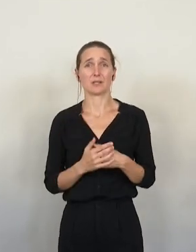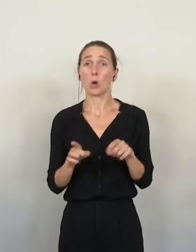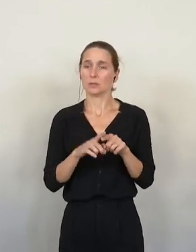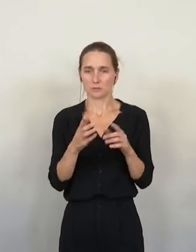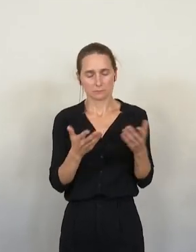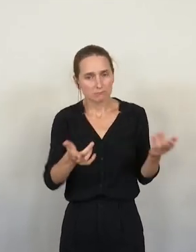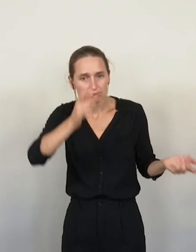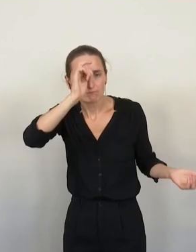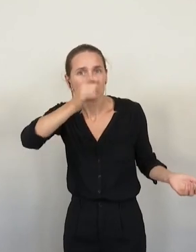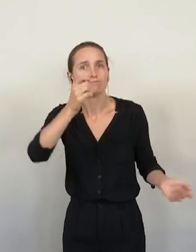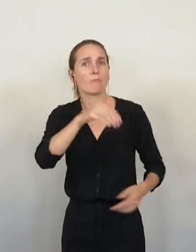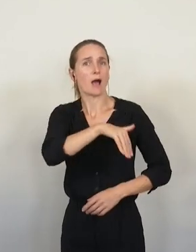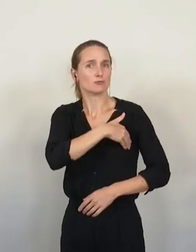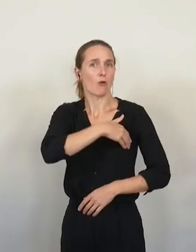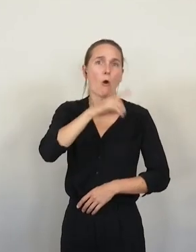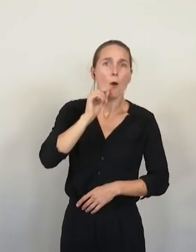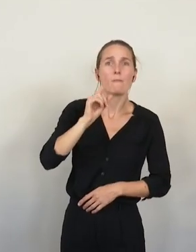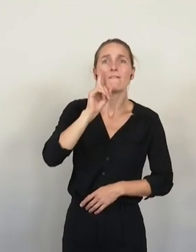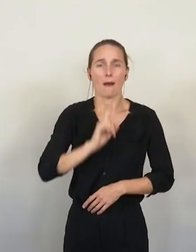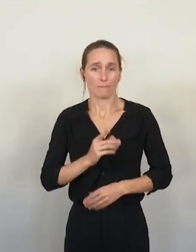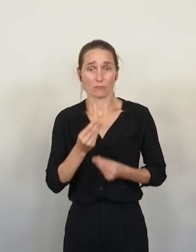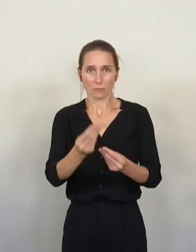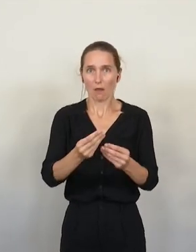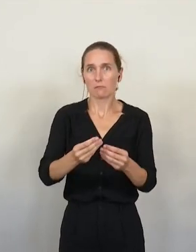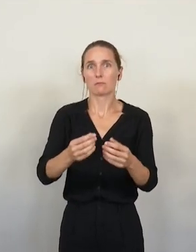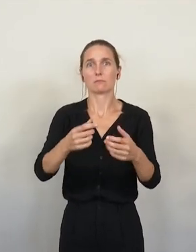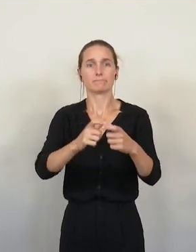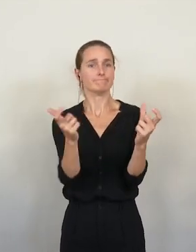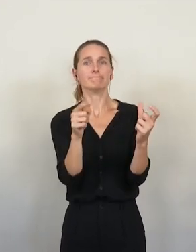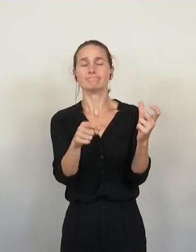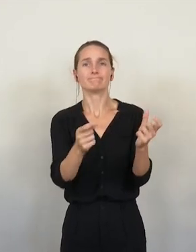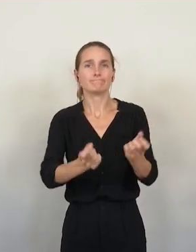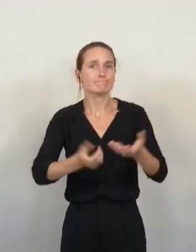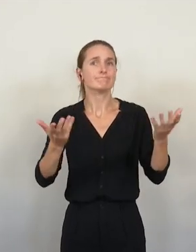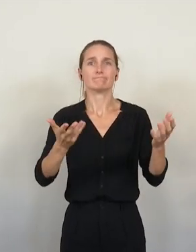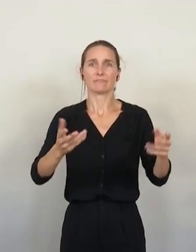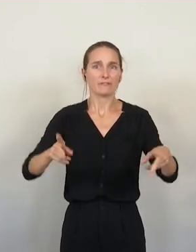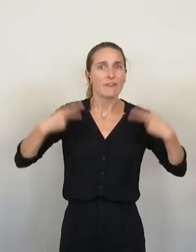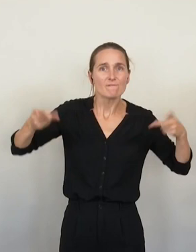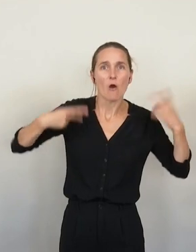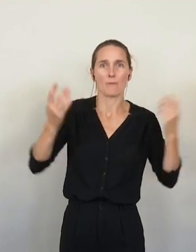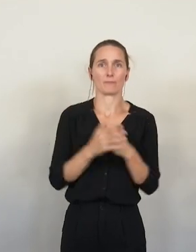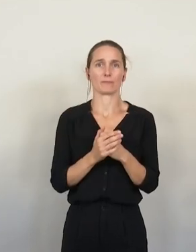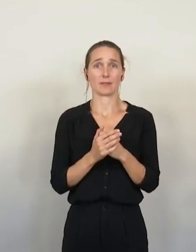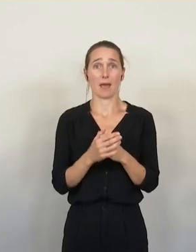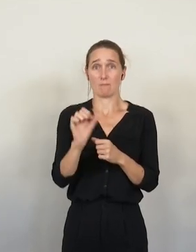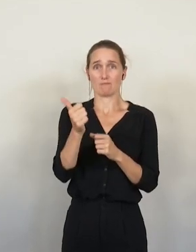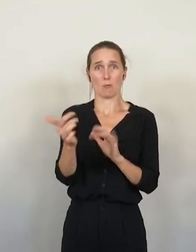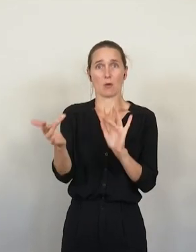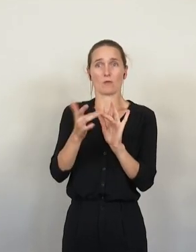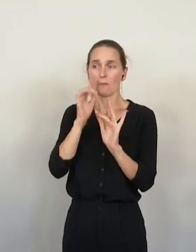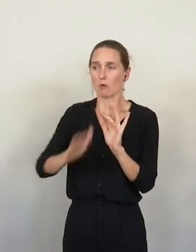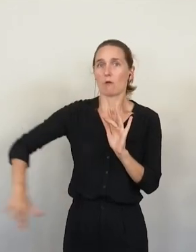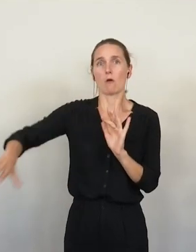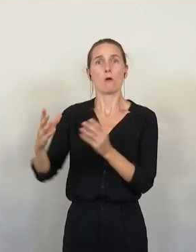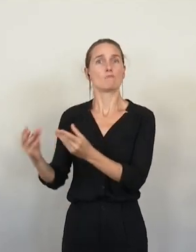agentes qui font vivre ces structures de proximité première ligne au contact direct des habitants et des habitantes toujours prêt et